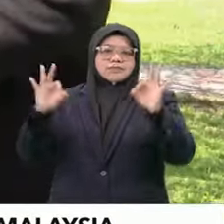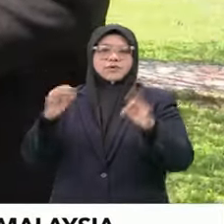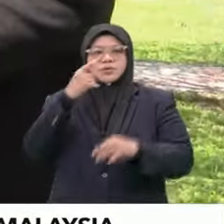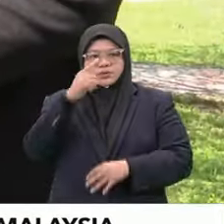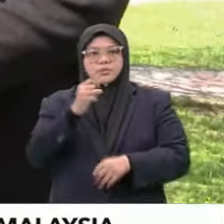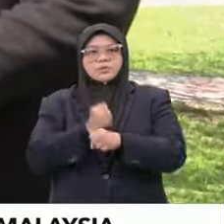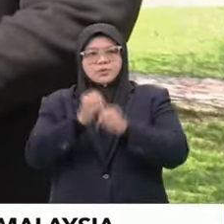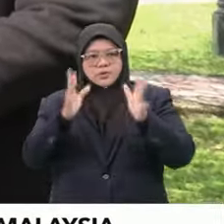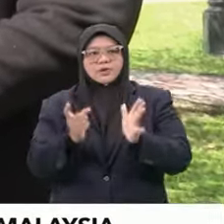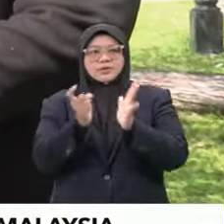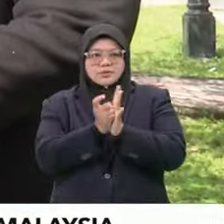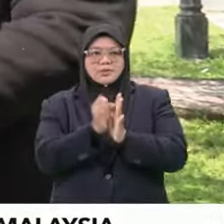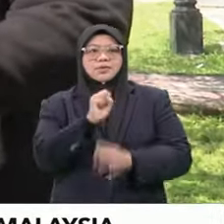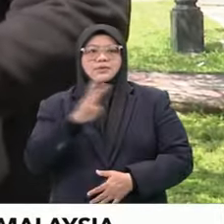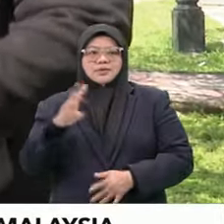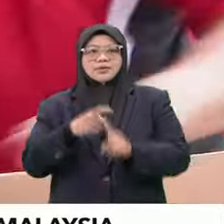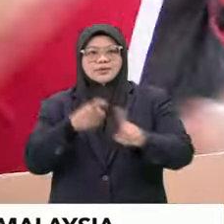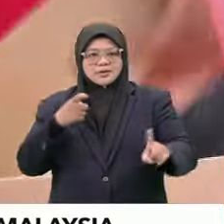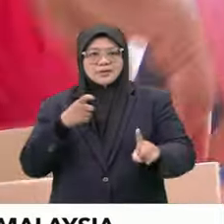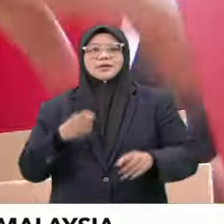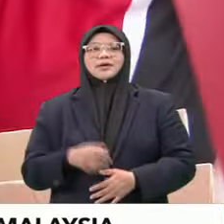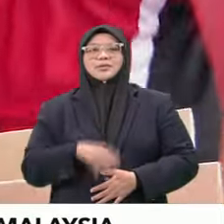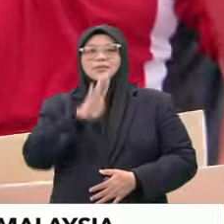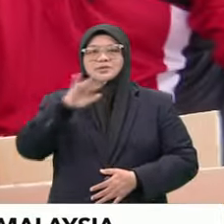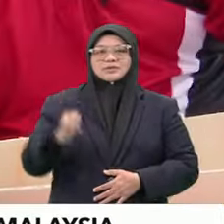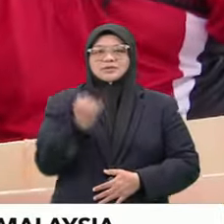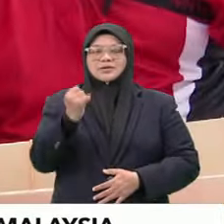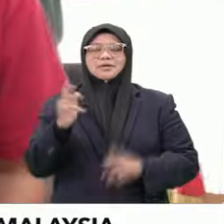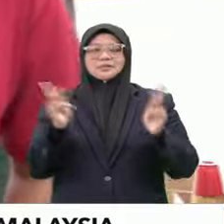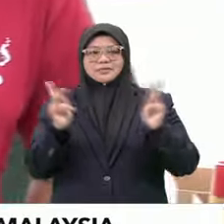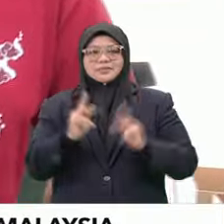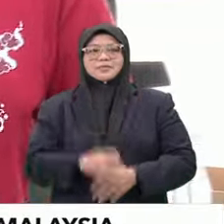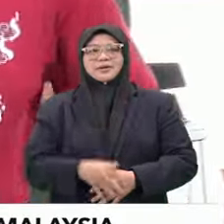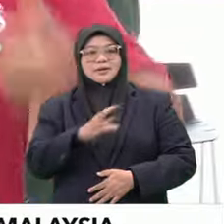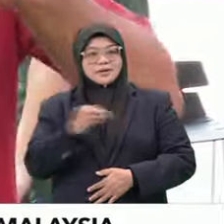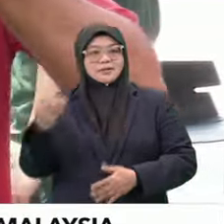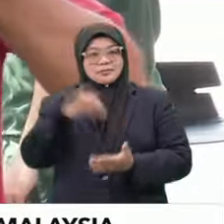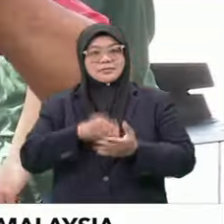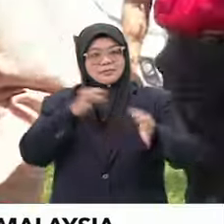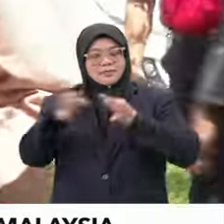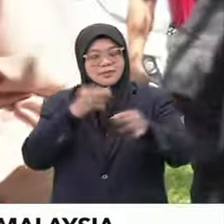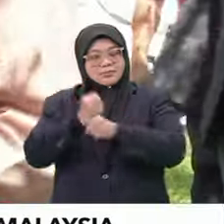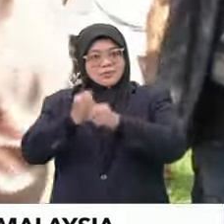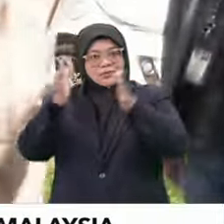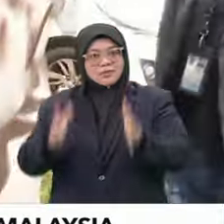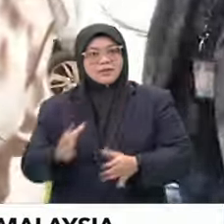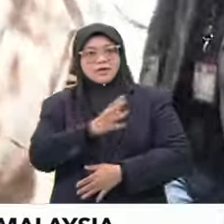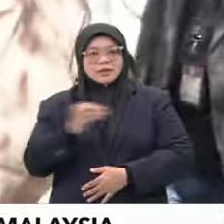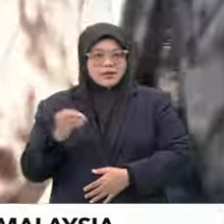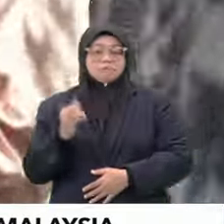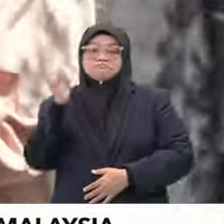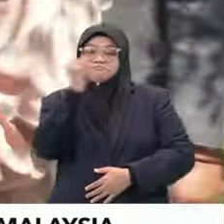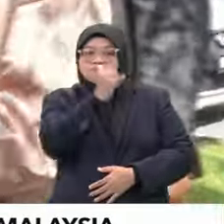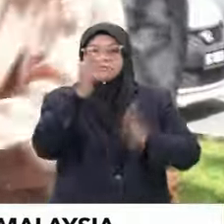kepada petugas Astro Awani di perkarangan Astro Bukit Jalil pada Khamis. Jelasnya, golongan berkerjaya atau pengembara